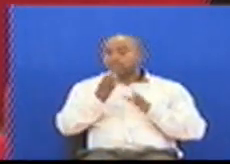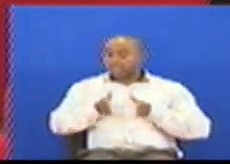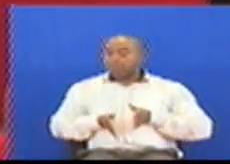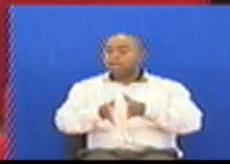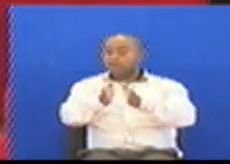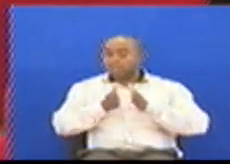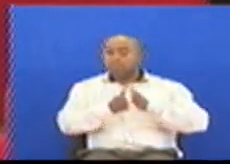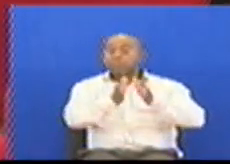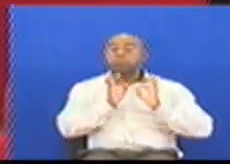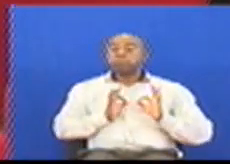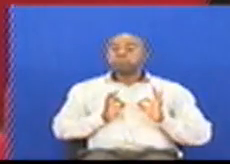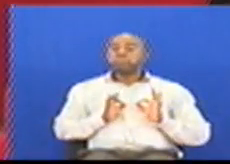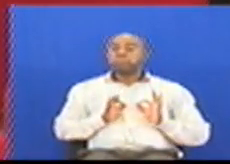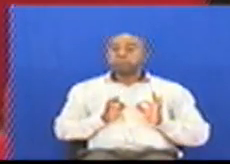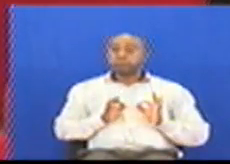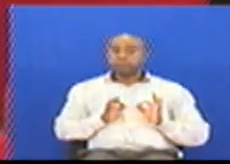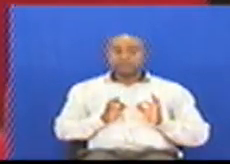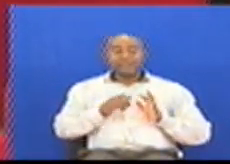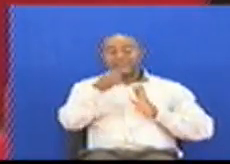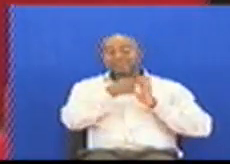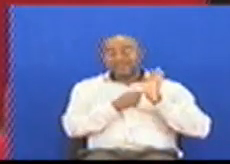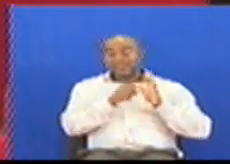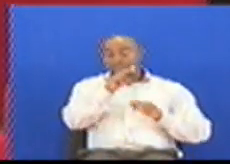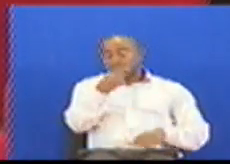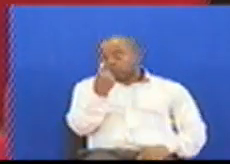Kasuru, na tarehe 21